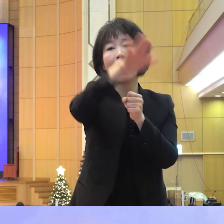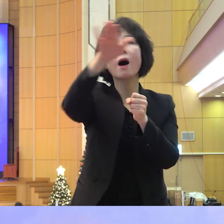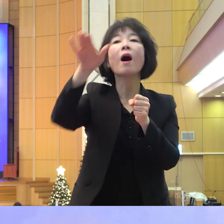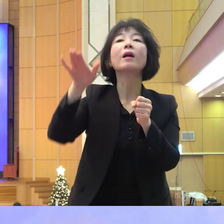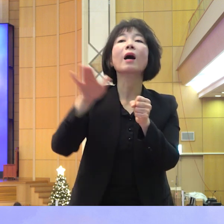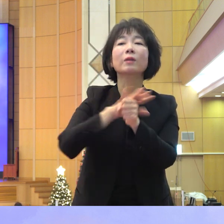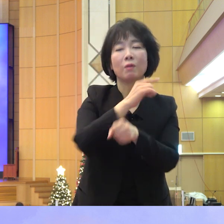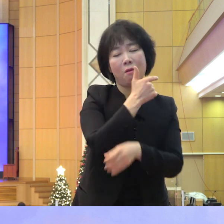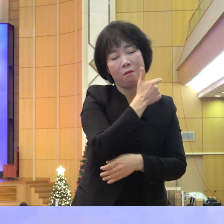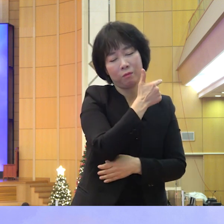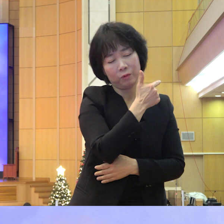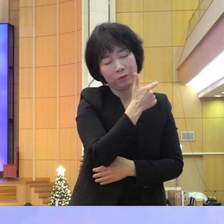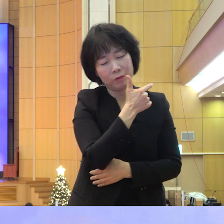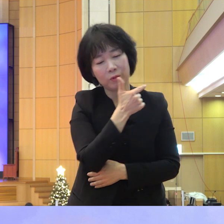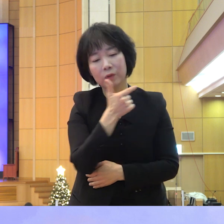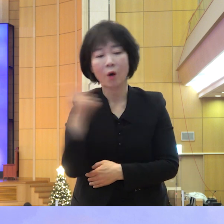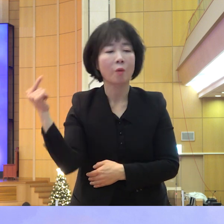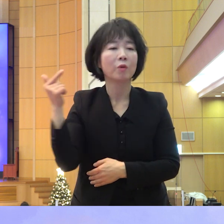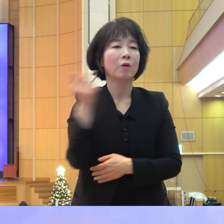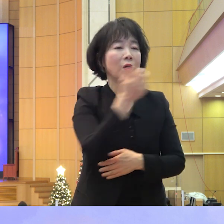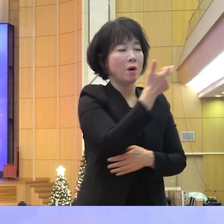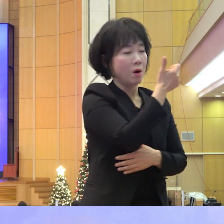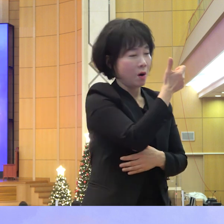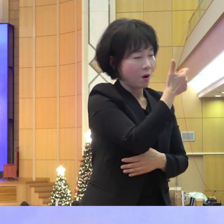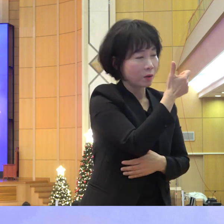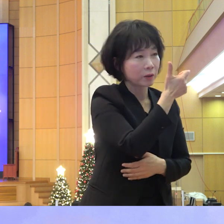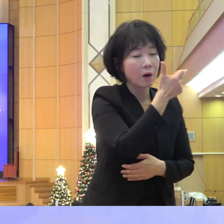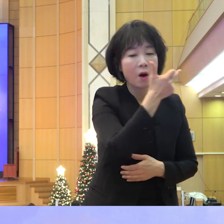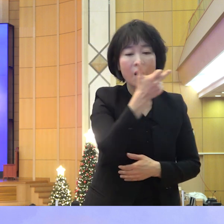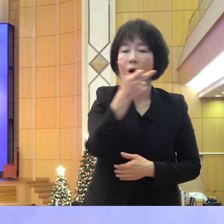주님 사랑 너무